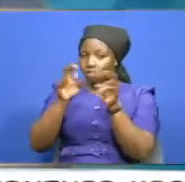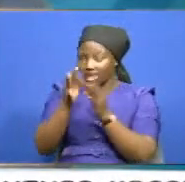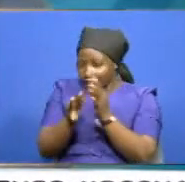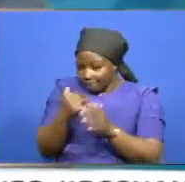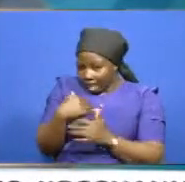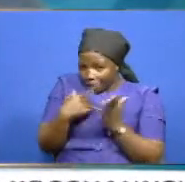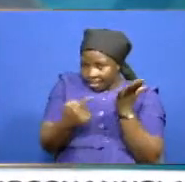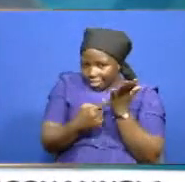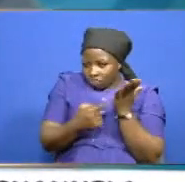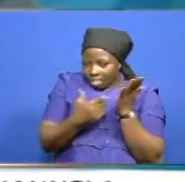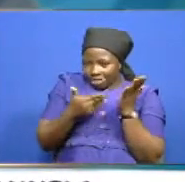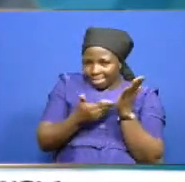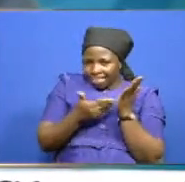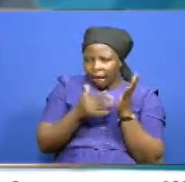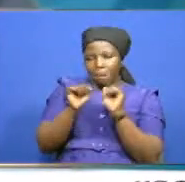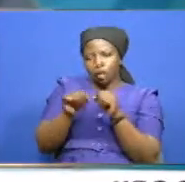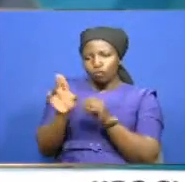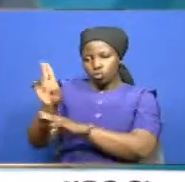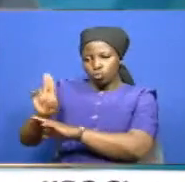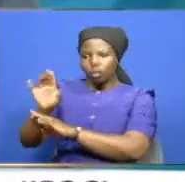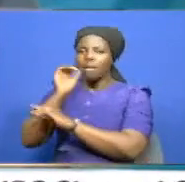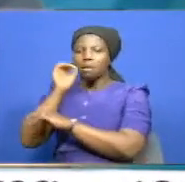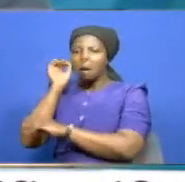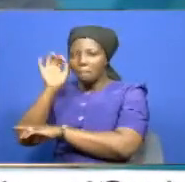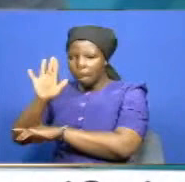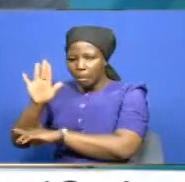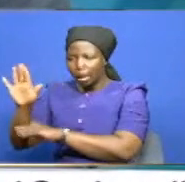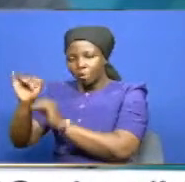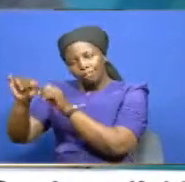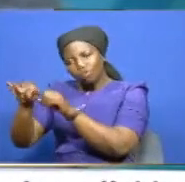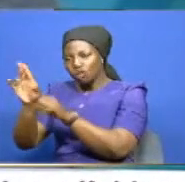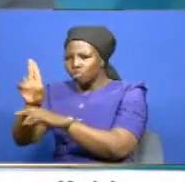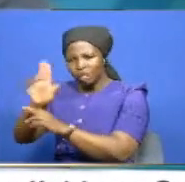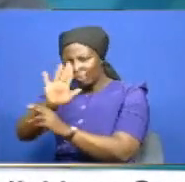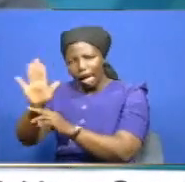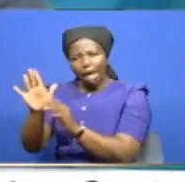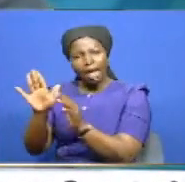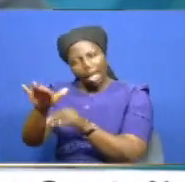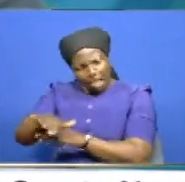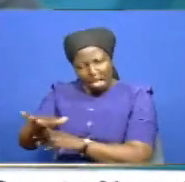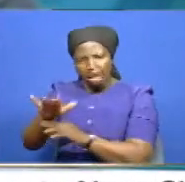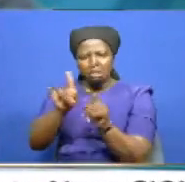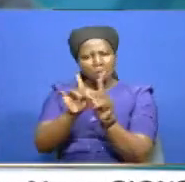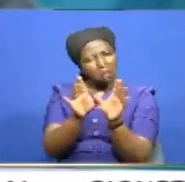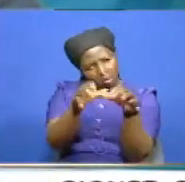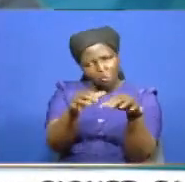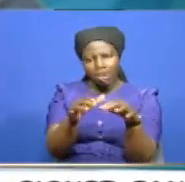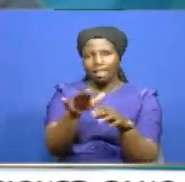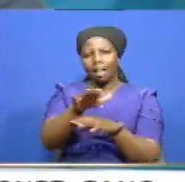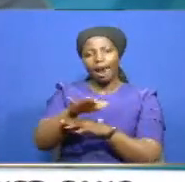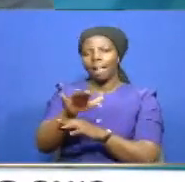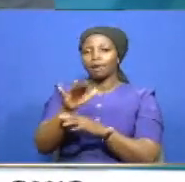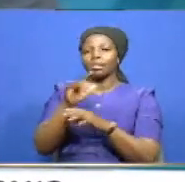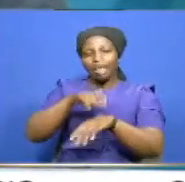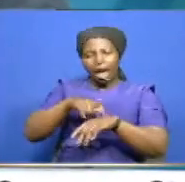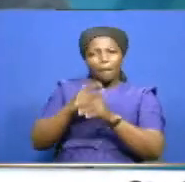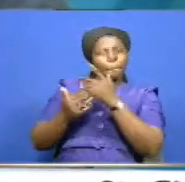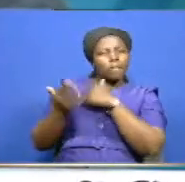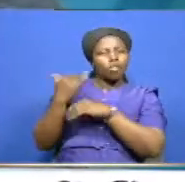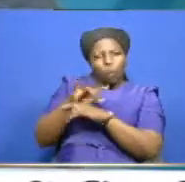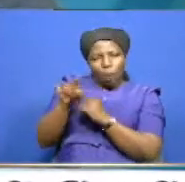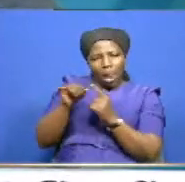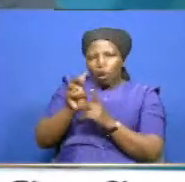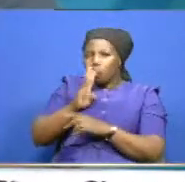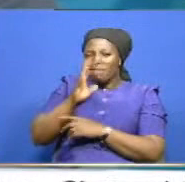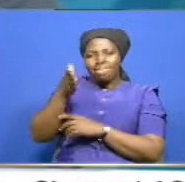nayo unaweza kutumia hata kwa nyumba, unaweza kutumia kwako, unaweza kutumia kwa community. Hii wakati ya kuwa na maji, na